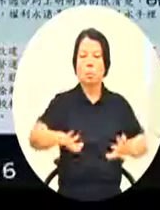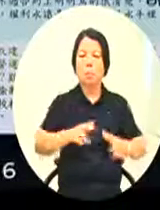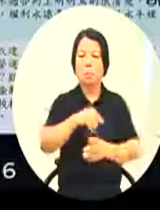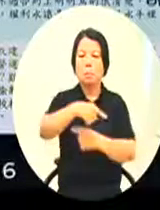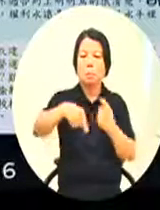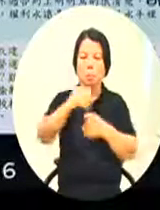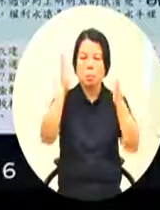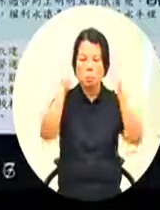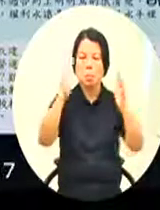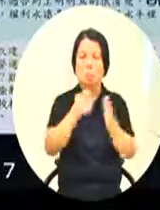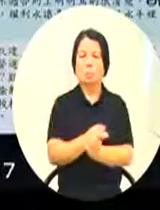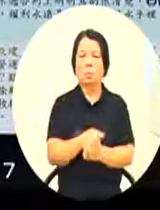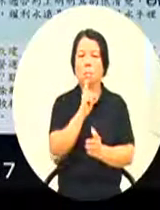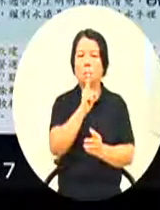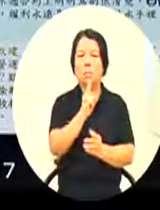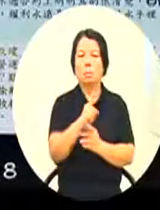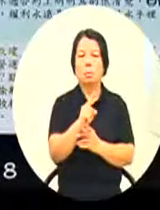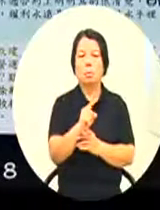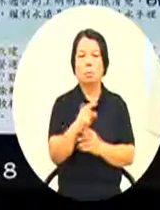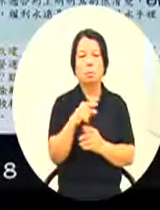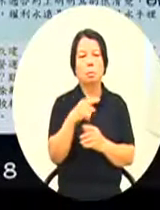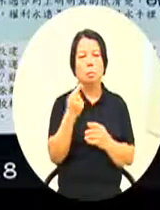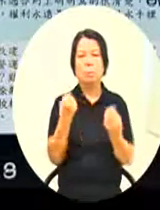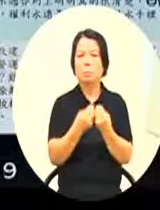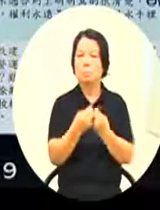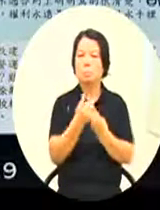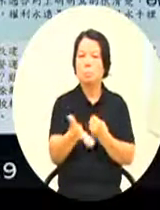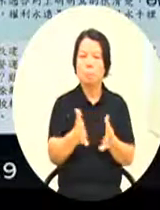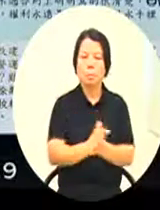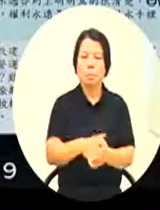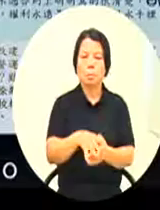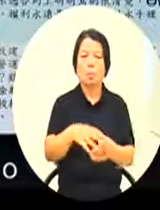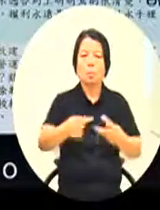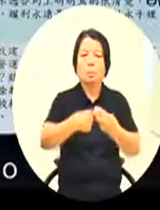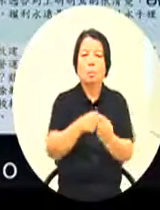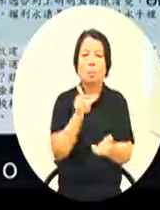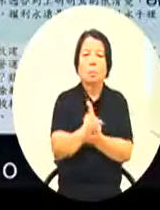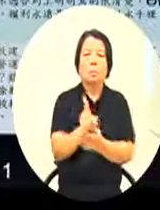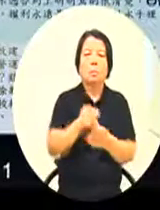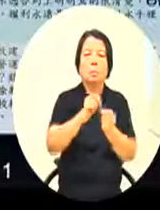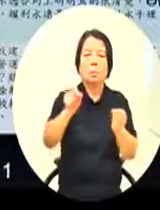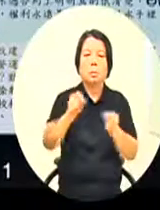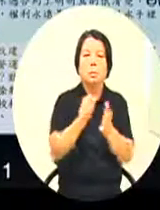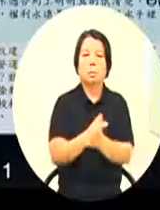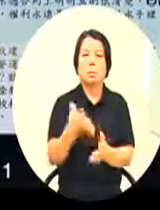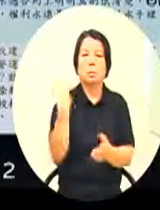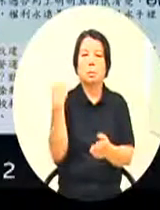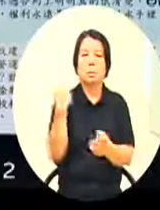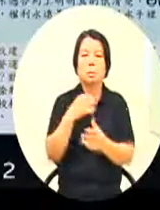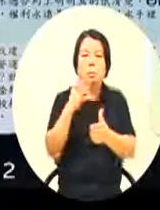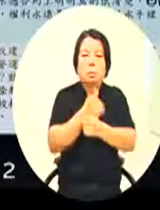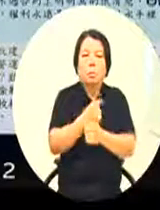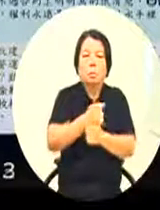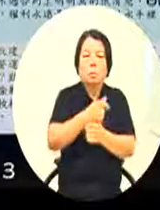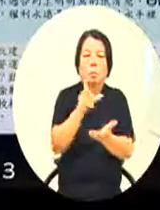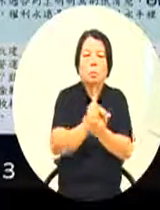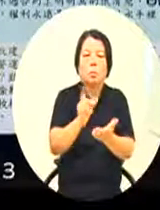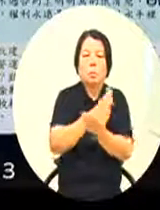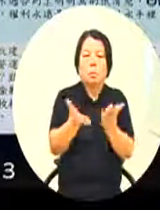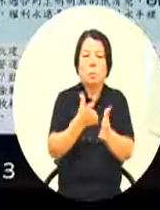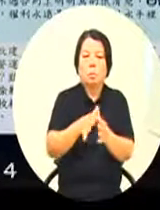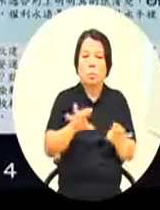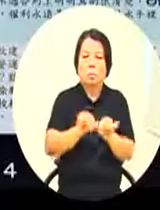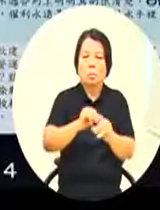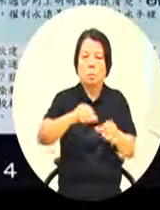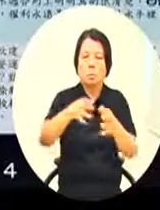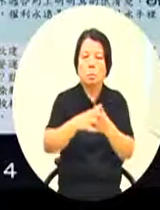正义到底在讲什么？难道不会请李克勇在前进区利用旧总图的土地拆除新建